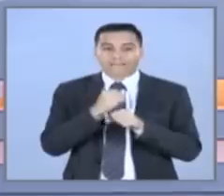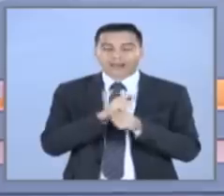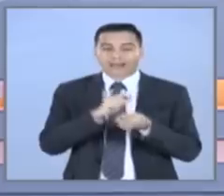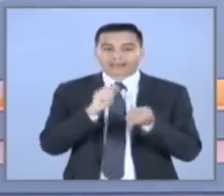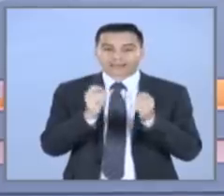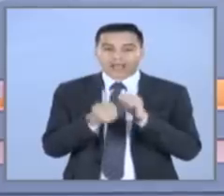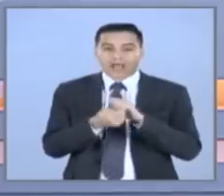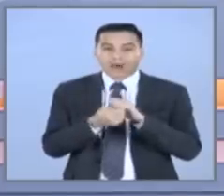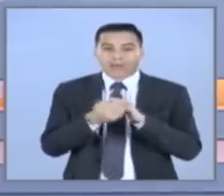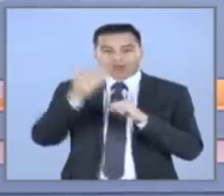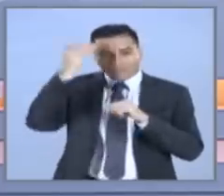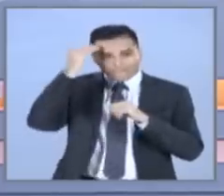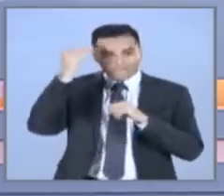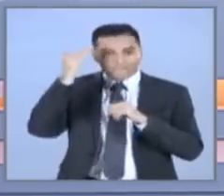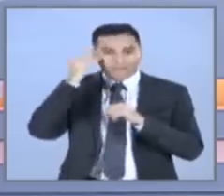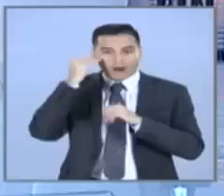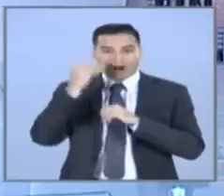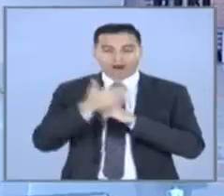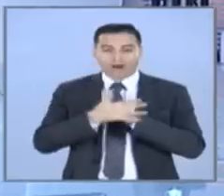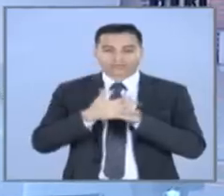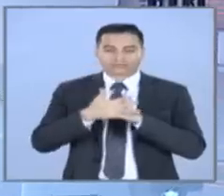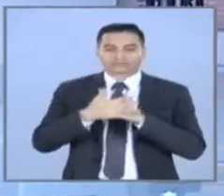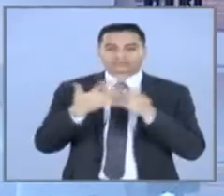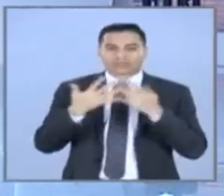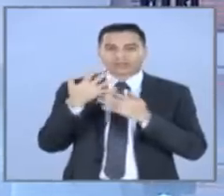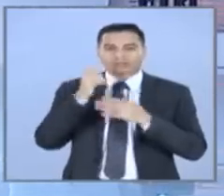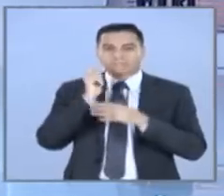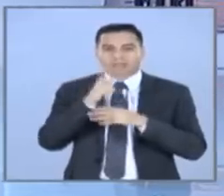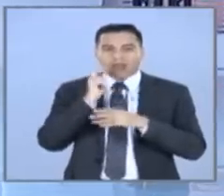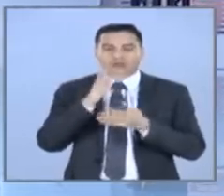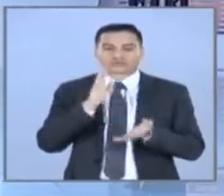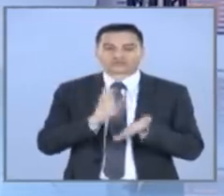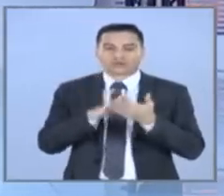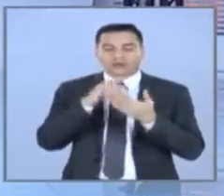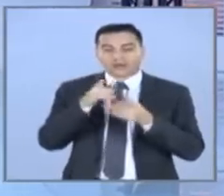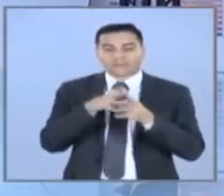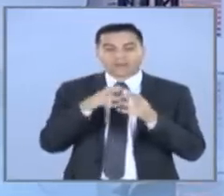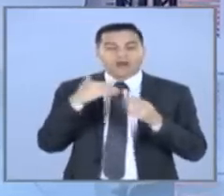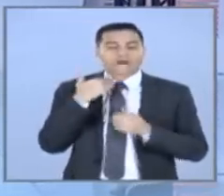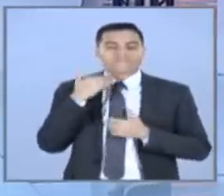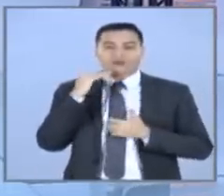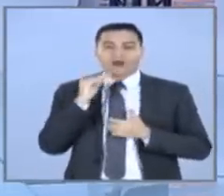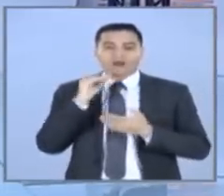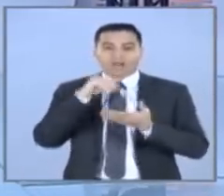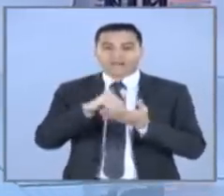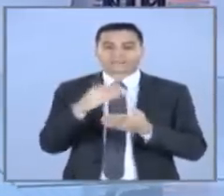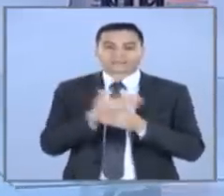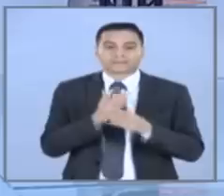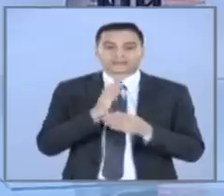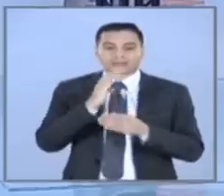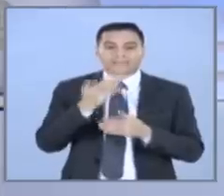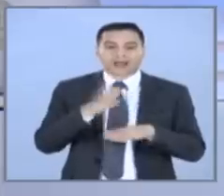دعم مالي للمرأة المعيلة وده هدف رائع جداً يكفينا فخر إن إحنا نشارك ولو بنقطة